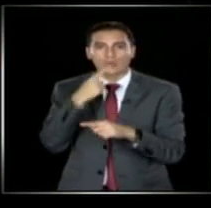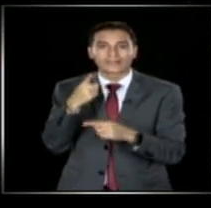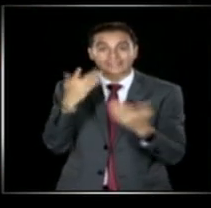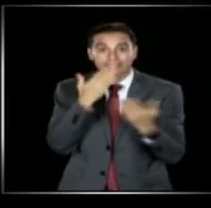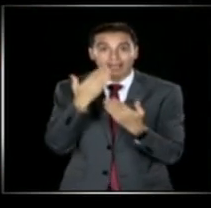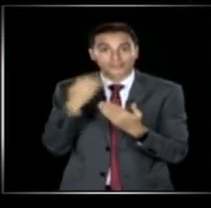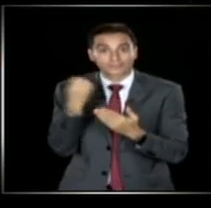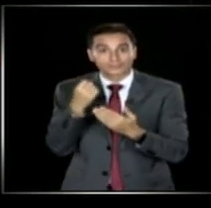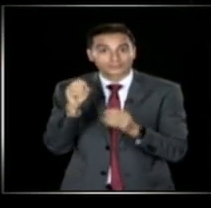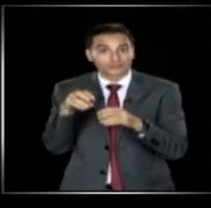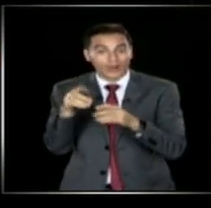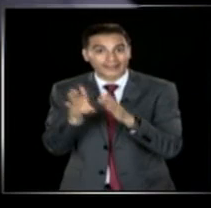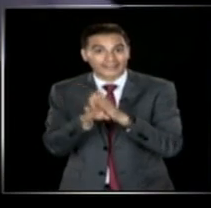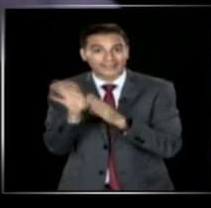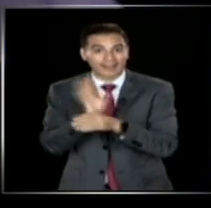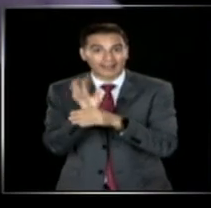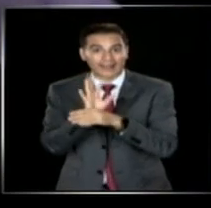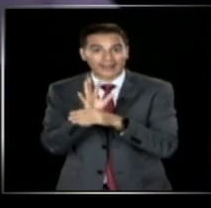نافعه بتاع عشان تستفزه وهو يتحمس،